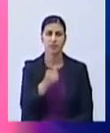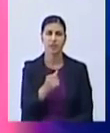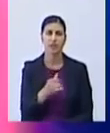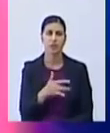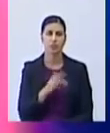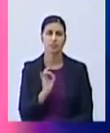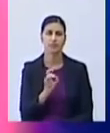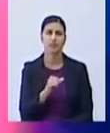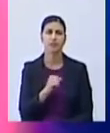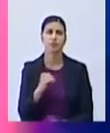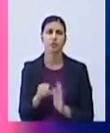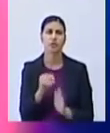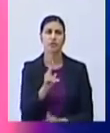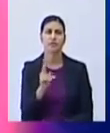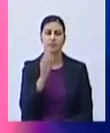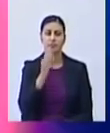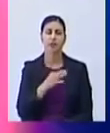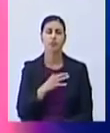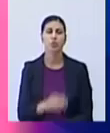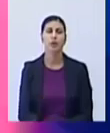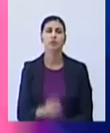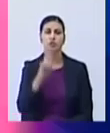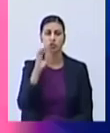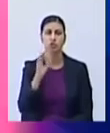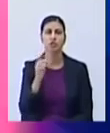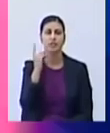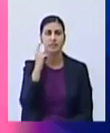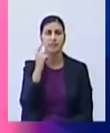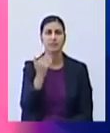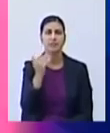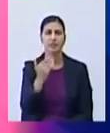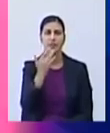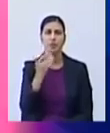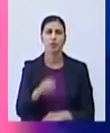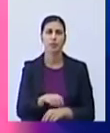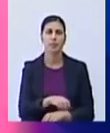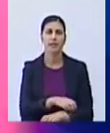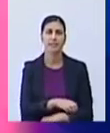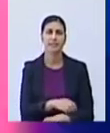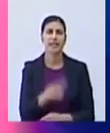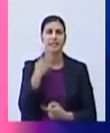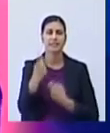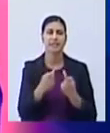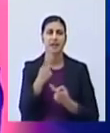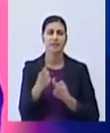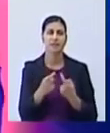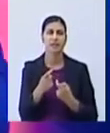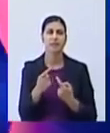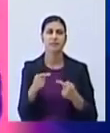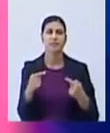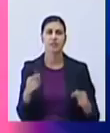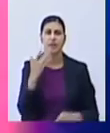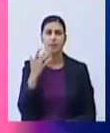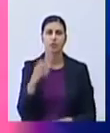გული დამწყდეს, თავად აირჩიეთ რომელი მიპასუხებთ. ხშირად გვესმის თქვენი პოლიტიკური პარტიიდან გზავნილები